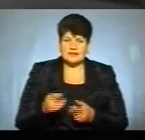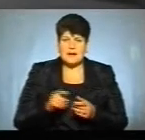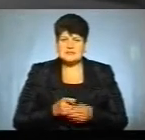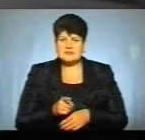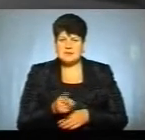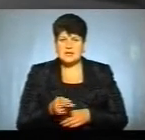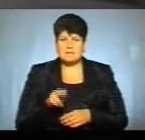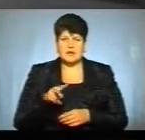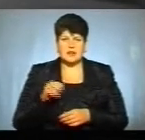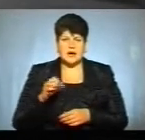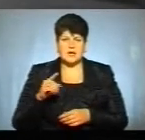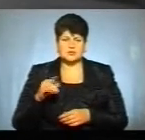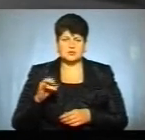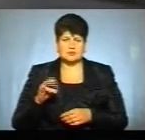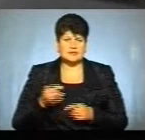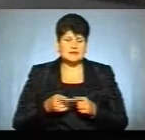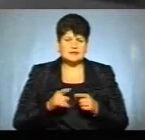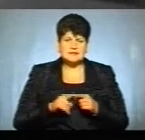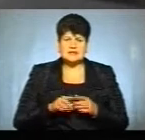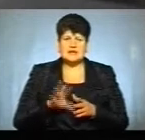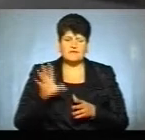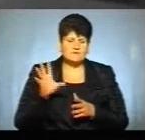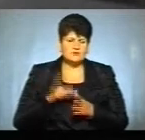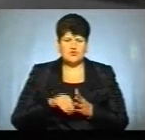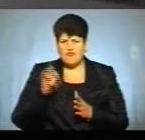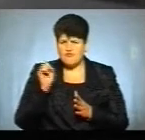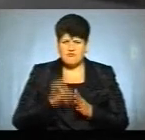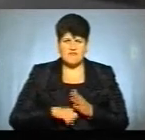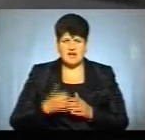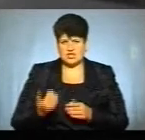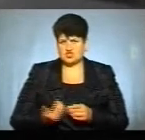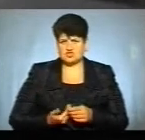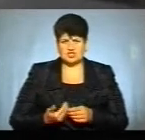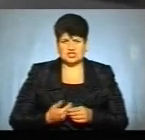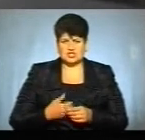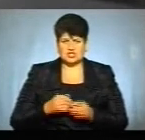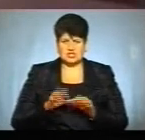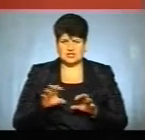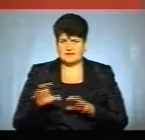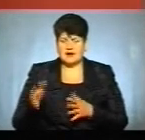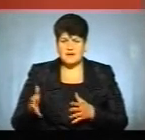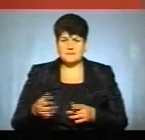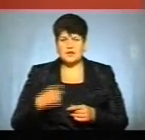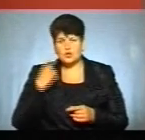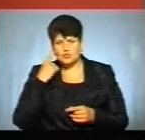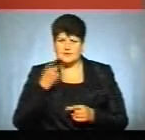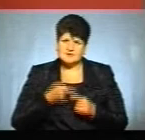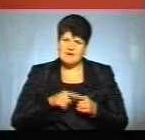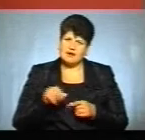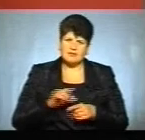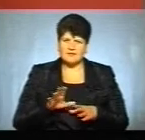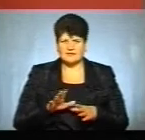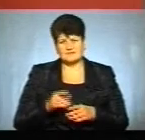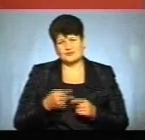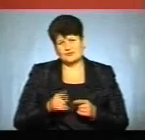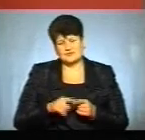змії, плазуни. Ну, тобто це зовсім вбивається все живе. І через те сказати, чи думати, чи це шкідливо, чи не шкідливо, це